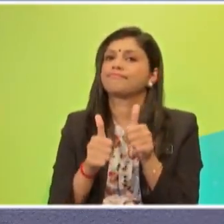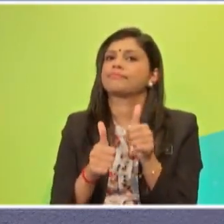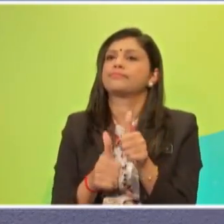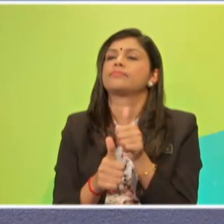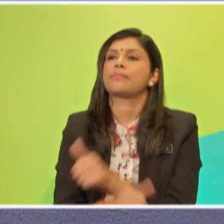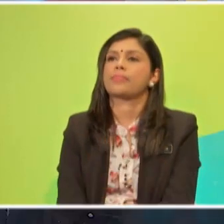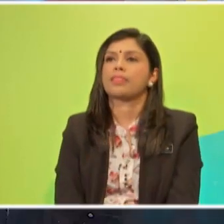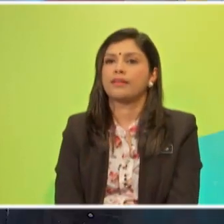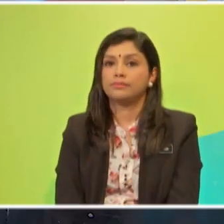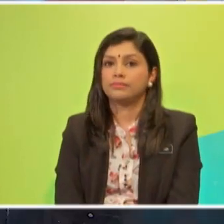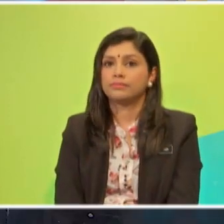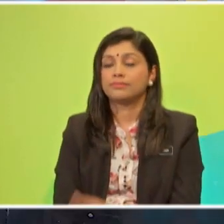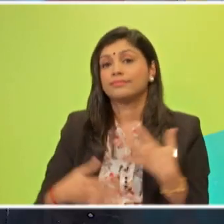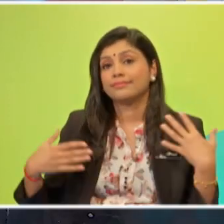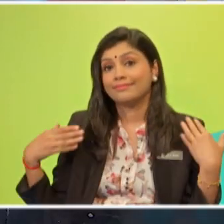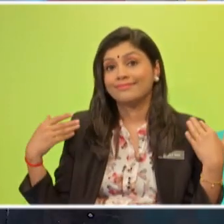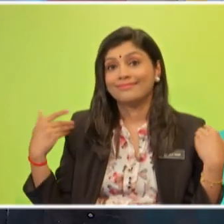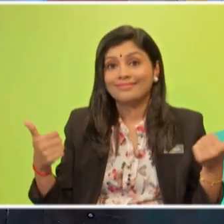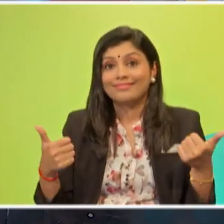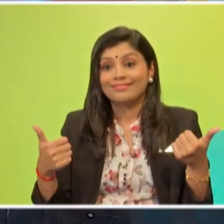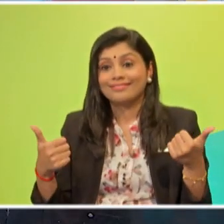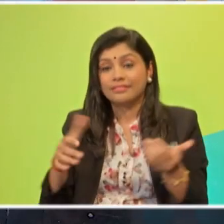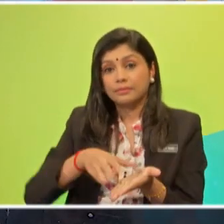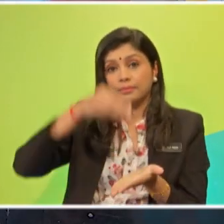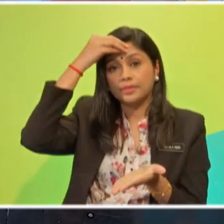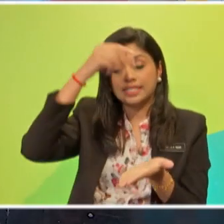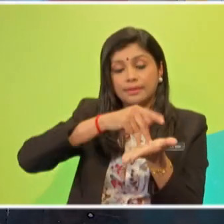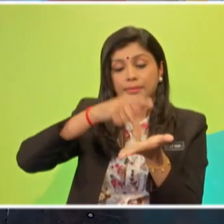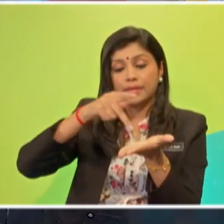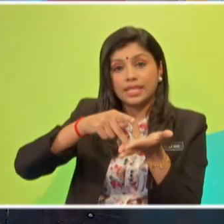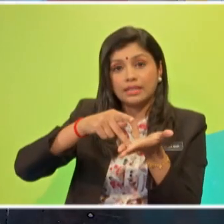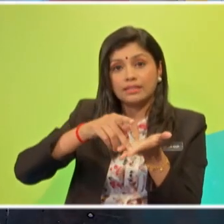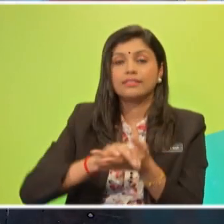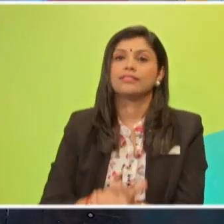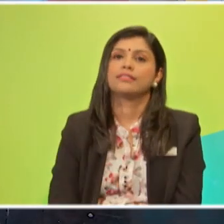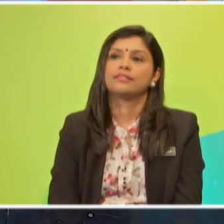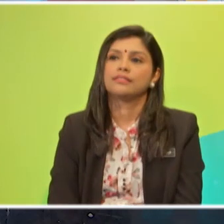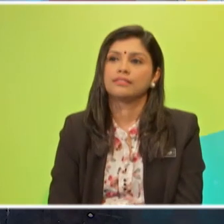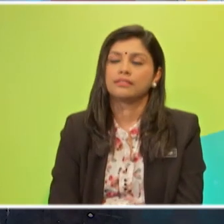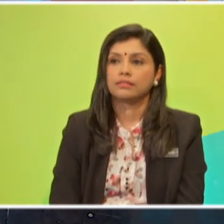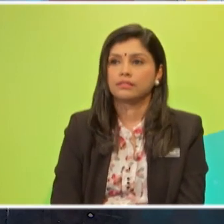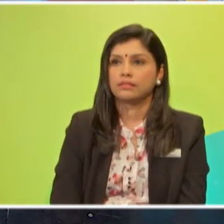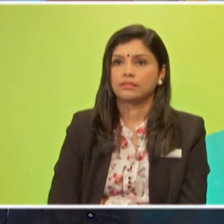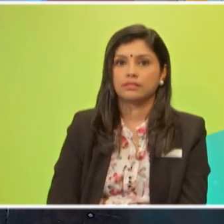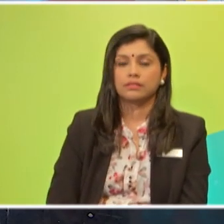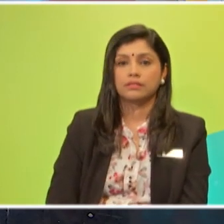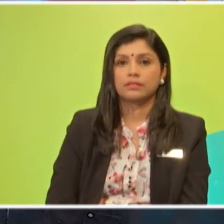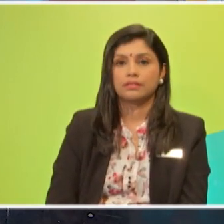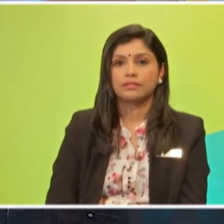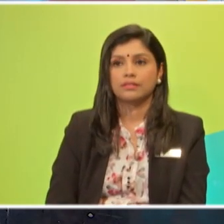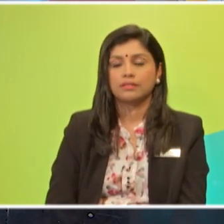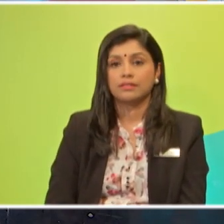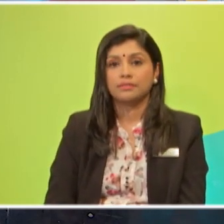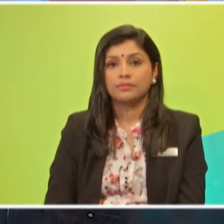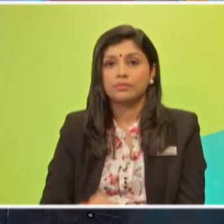Wah, senang juga kita belajar untuk mengira, kan, Igu? Dan kita bilang objek, kan, Igu? Betul. Dan sekarang saya rasa saya nak carilah yang coklat ataupun